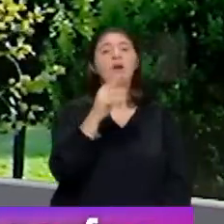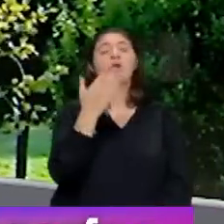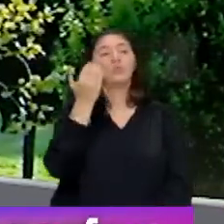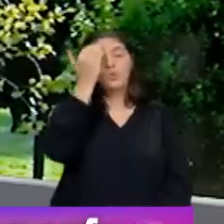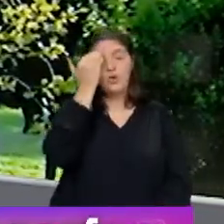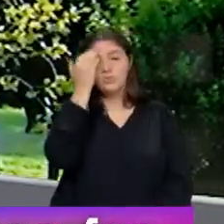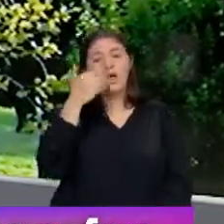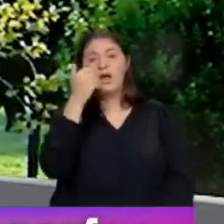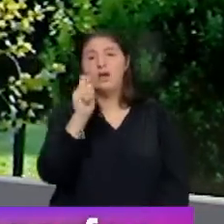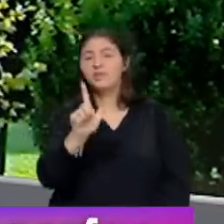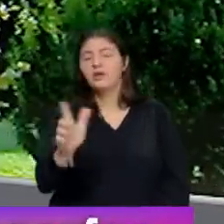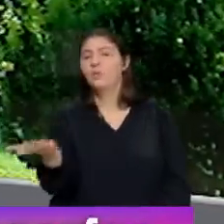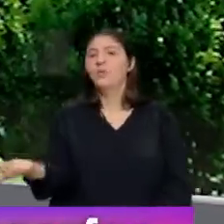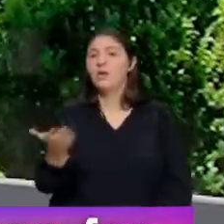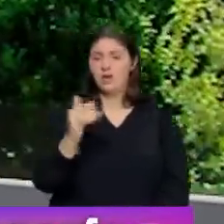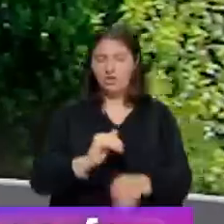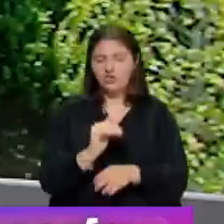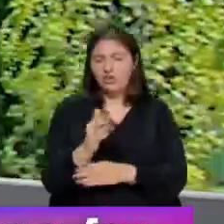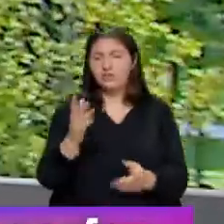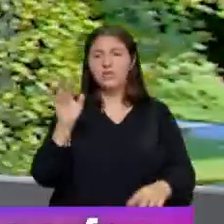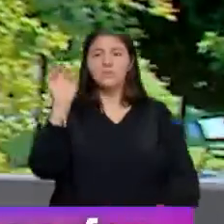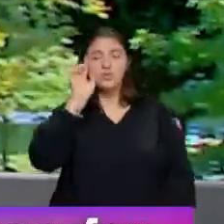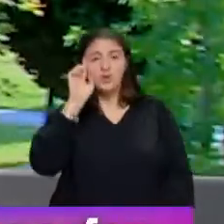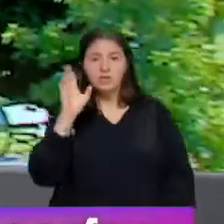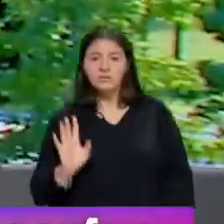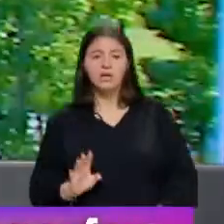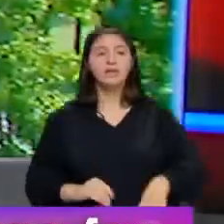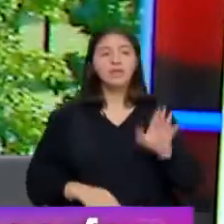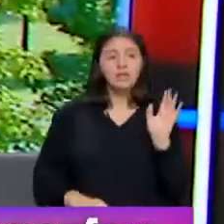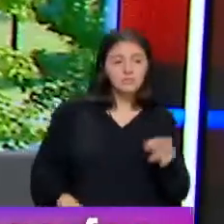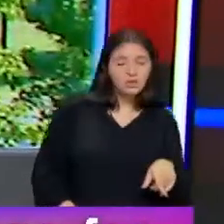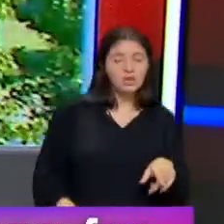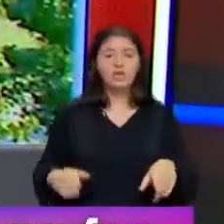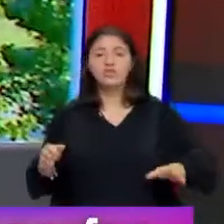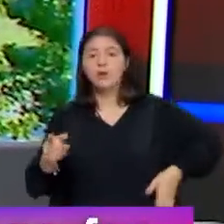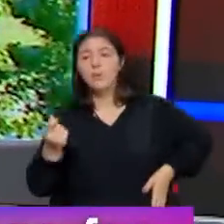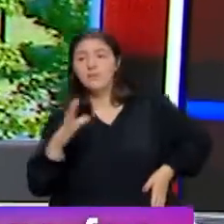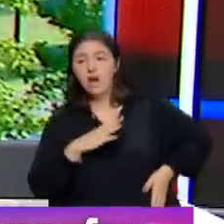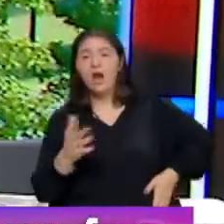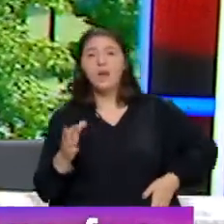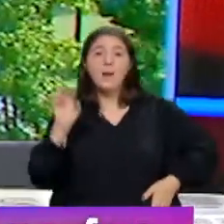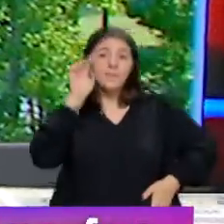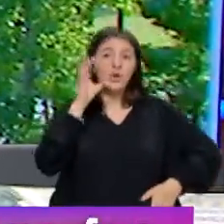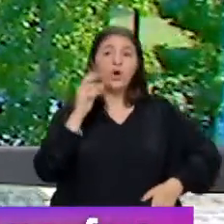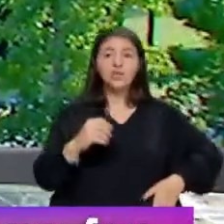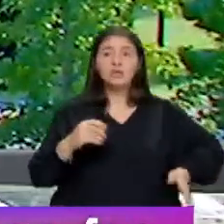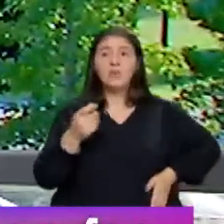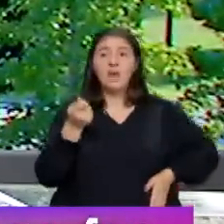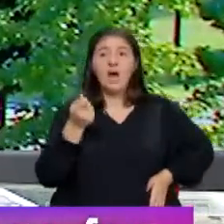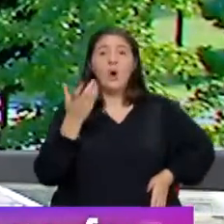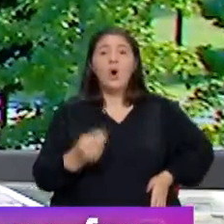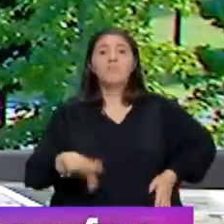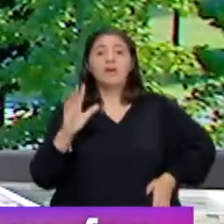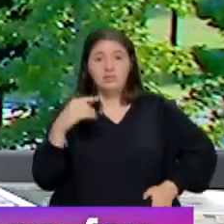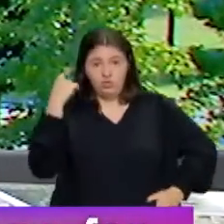yoksulluğu tarif etmesine gerek yok yani yaşadıklarınız psikolojik mi Değil mi cebinizde paranız var ama psikolojik olarak cebinizde